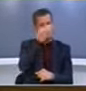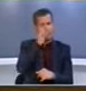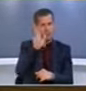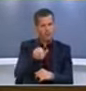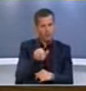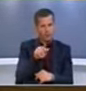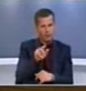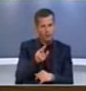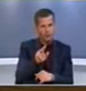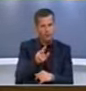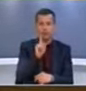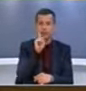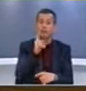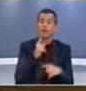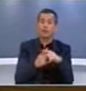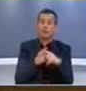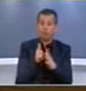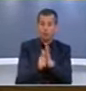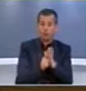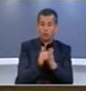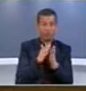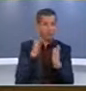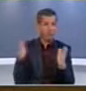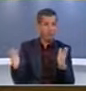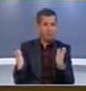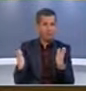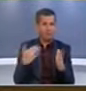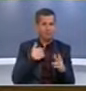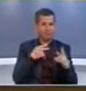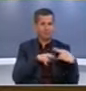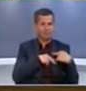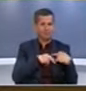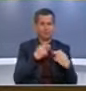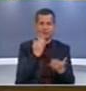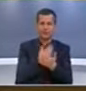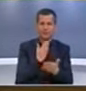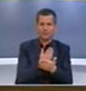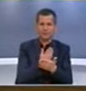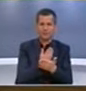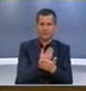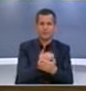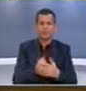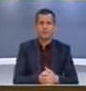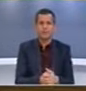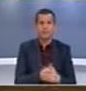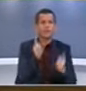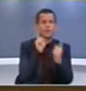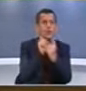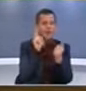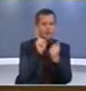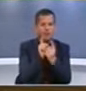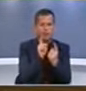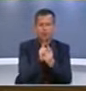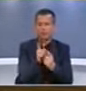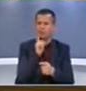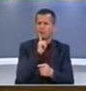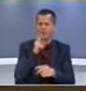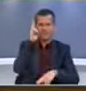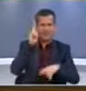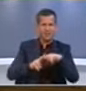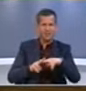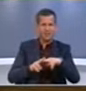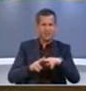lokale kaj per us manda kam pas dis her kontakte me faktor vend